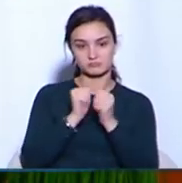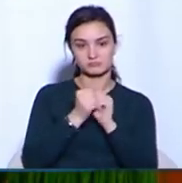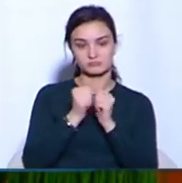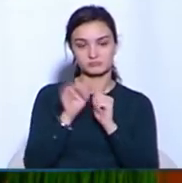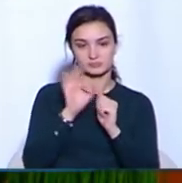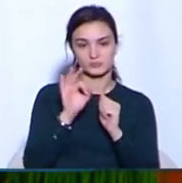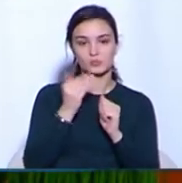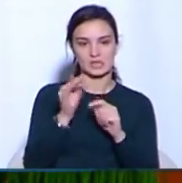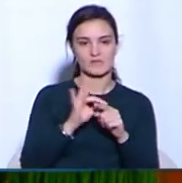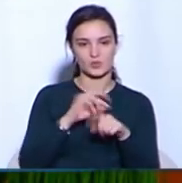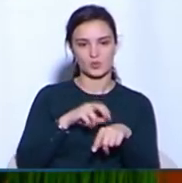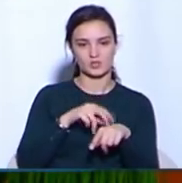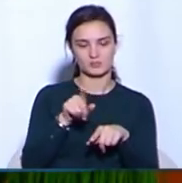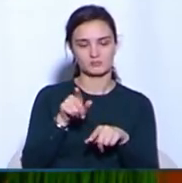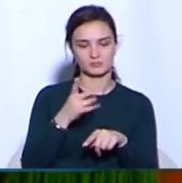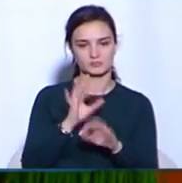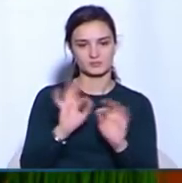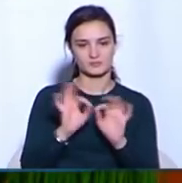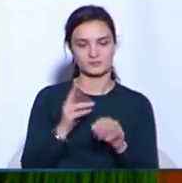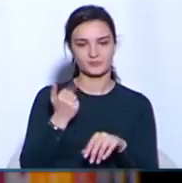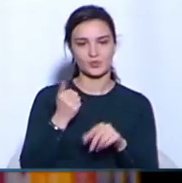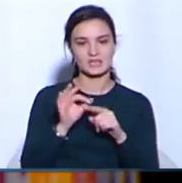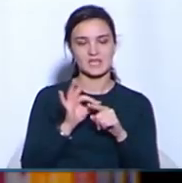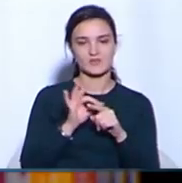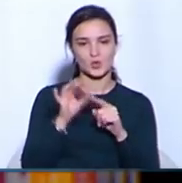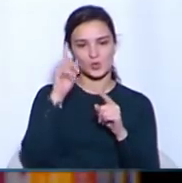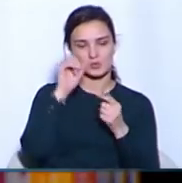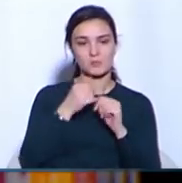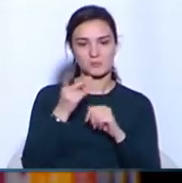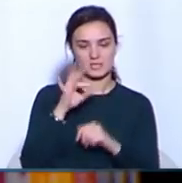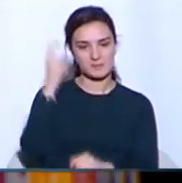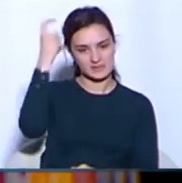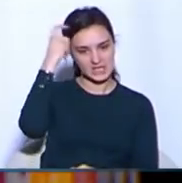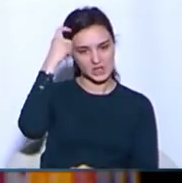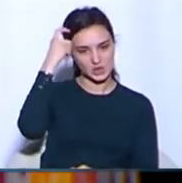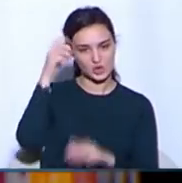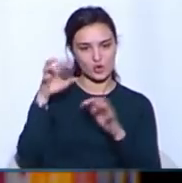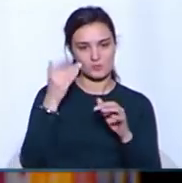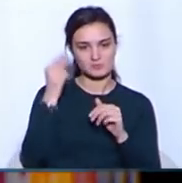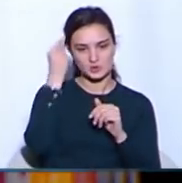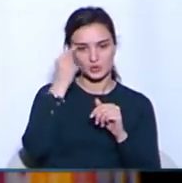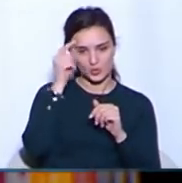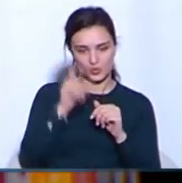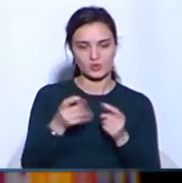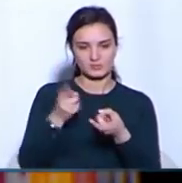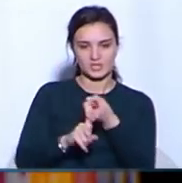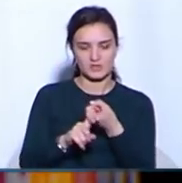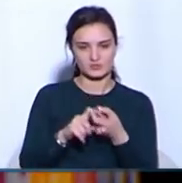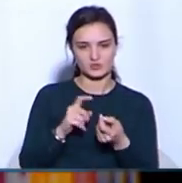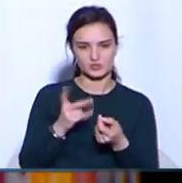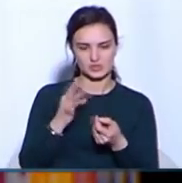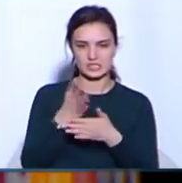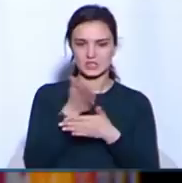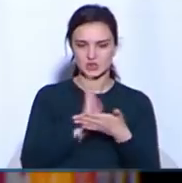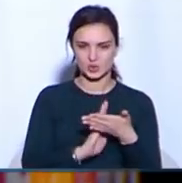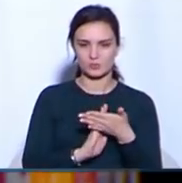თქვენი ნევროლოგების საქმე. ჩვენი ნევროლოგების საქმე, თუმცა ნეიროფსიქოლოგებთან ერთად კავშირში, ასე ვთქვათ.